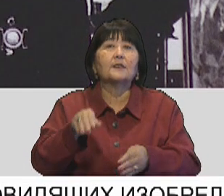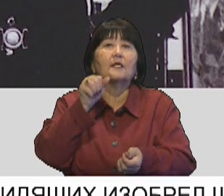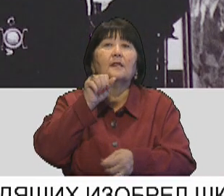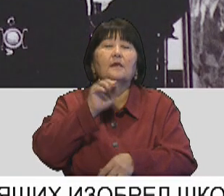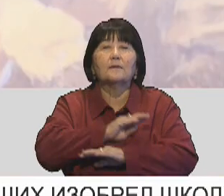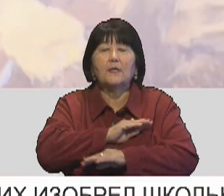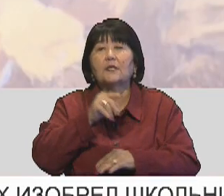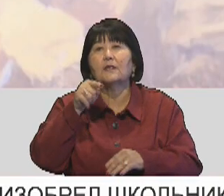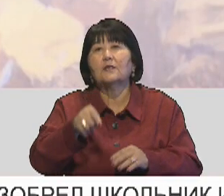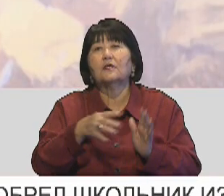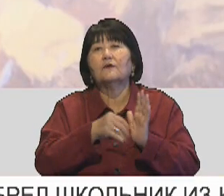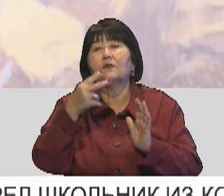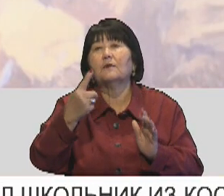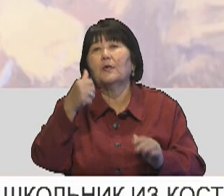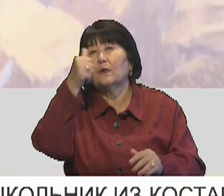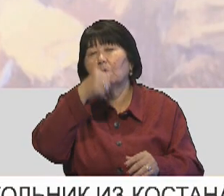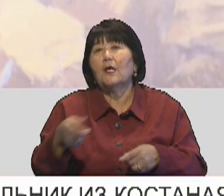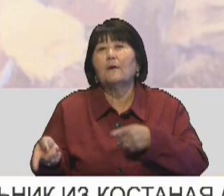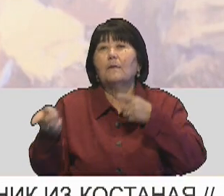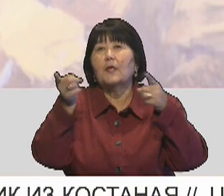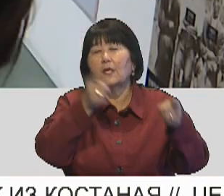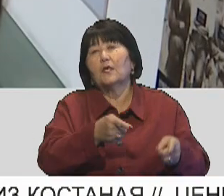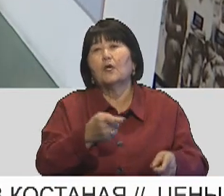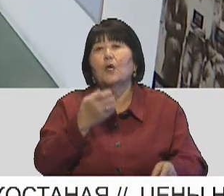героя в 2021 году были перевезены в Южную Корею